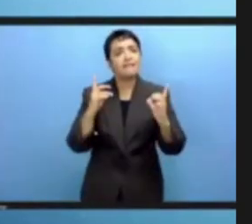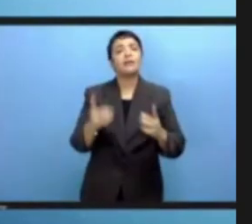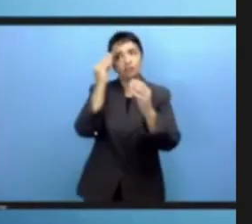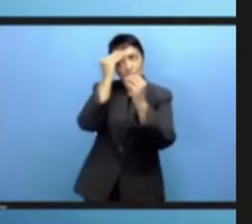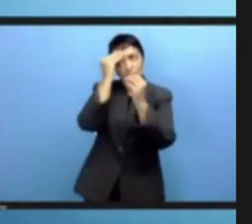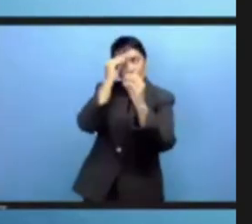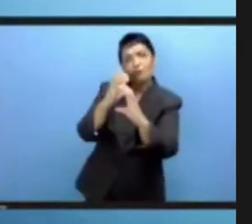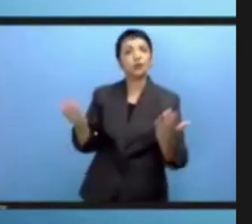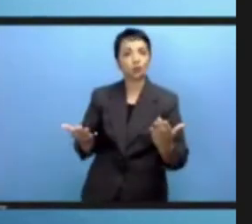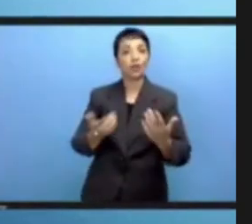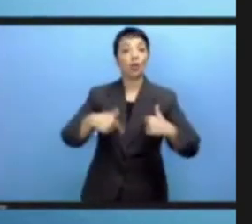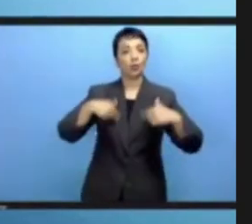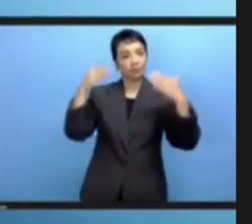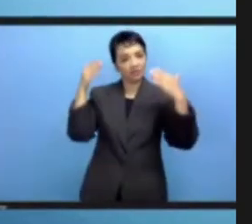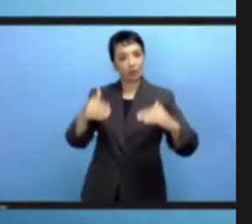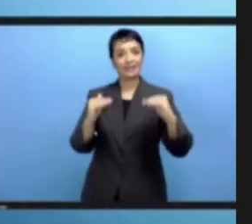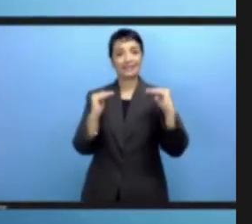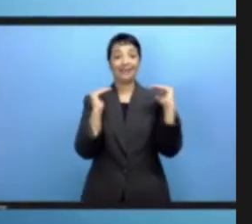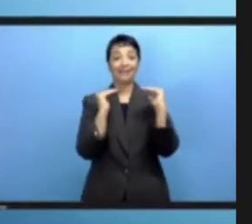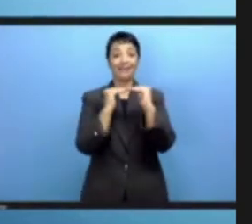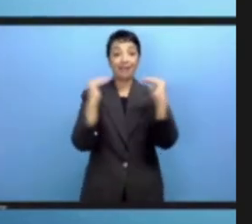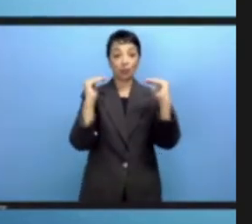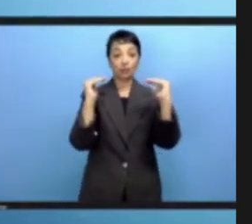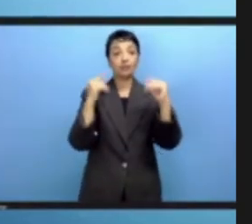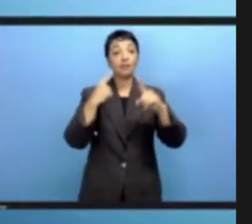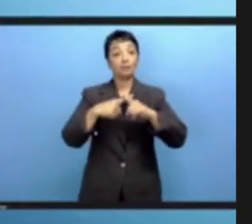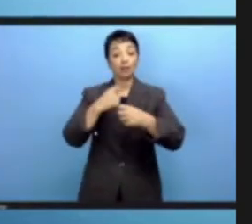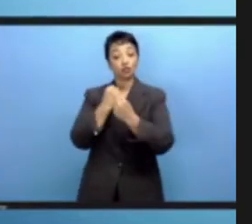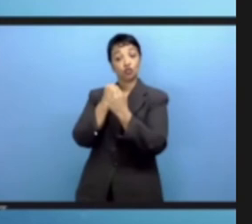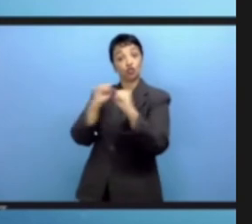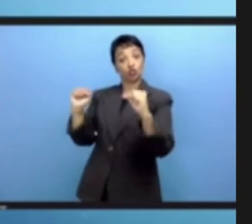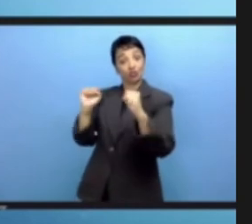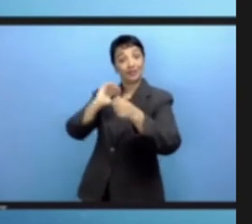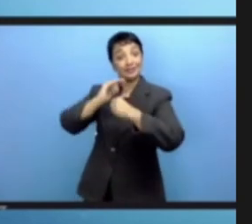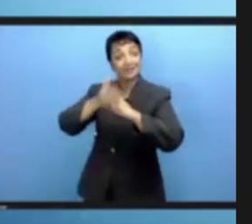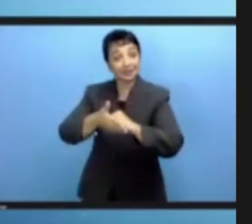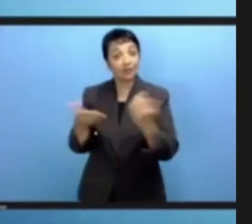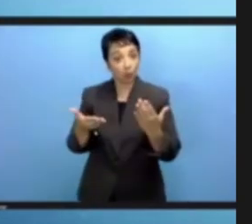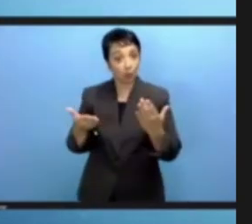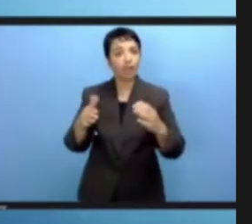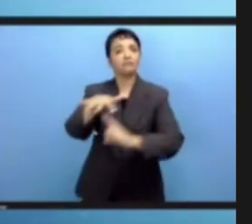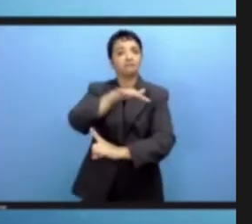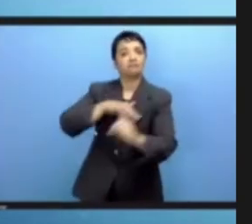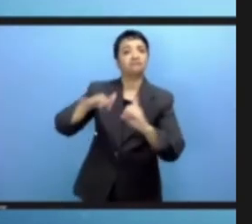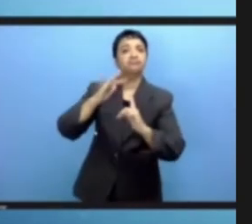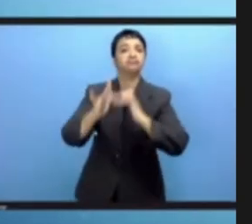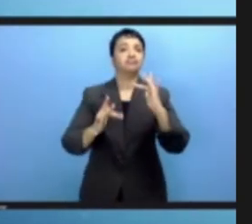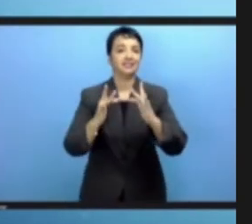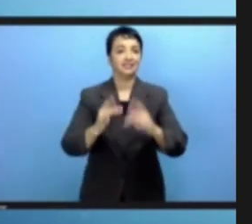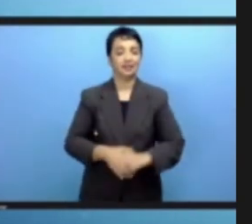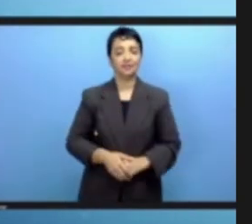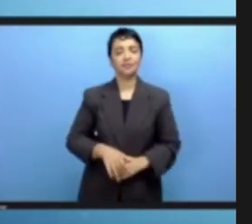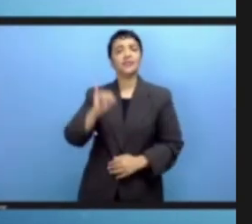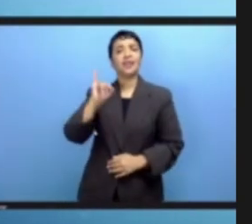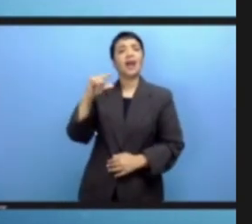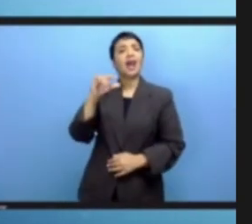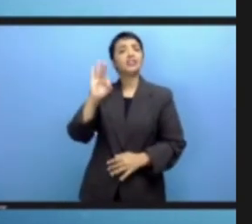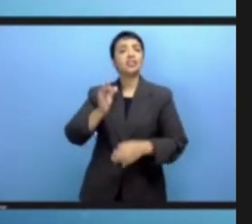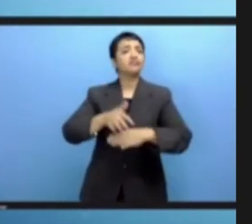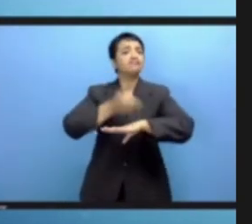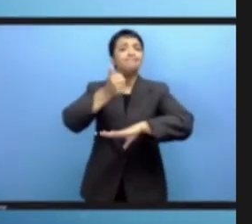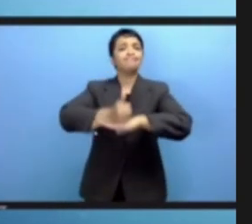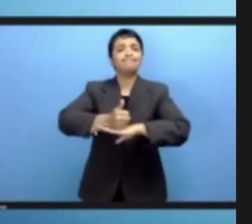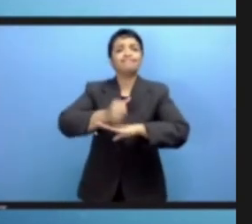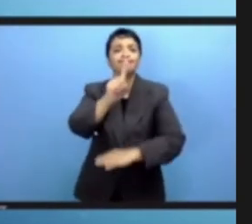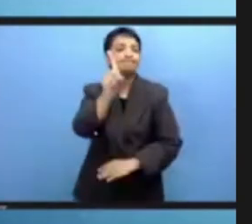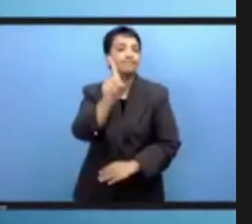irrelatives. Voilà pourquoi il faudrait renforcer les intérêts, les parts, la sécurité sur l'espace cybernétique. Le